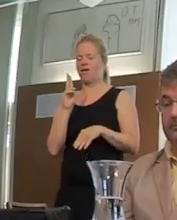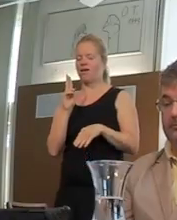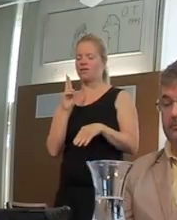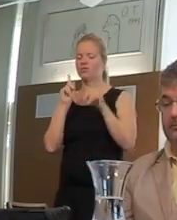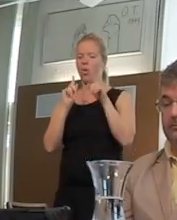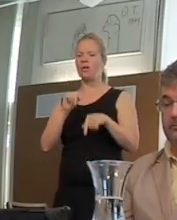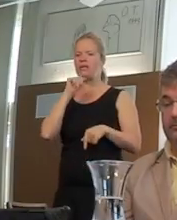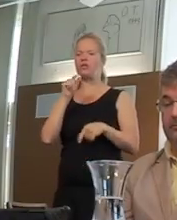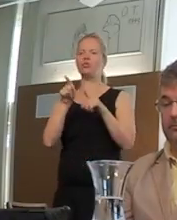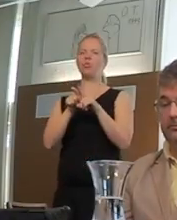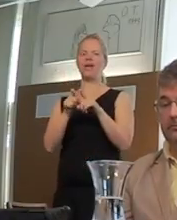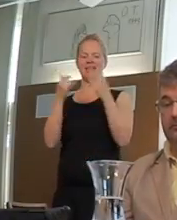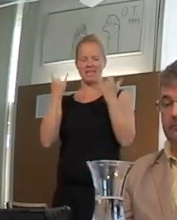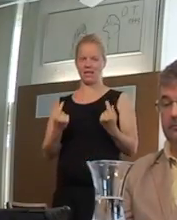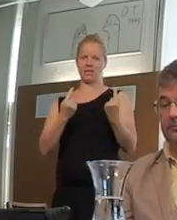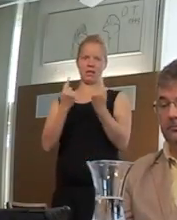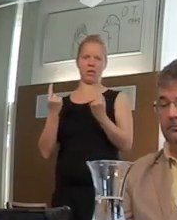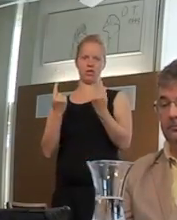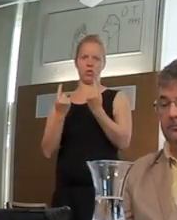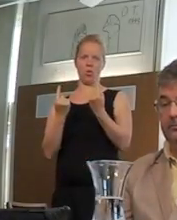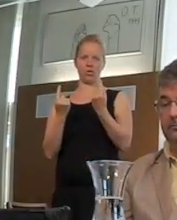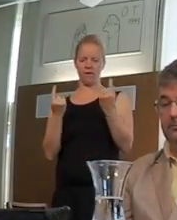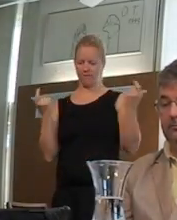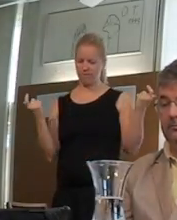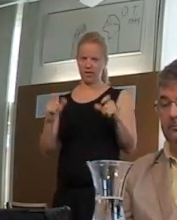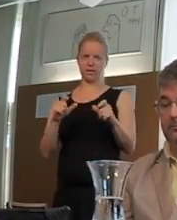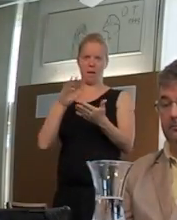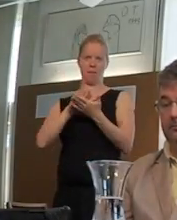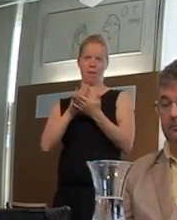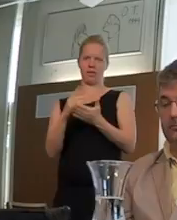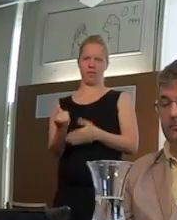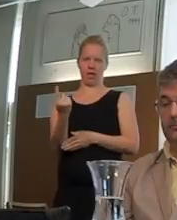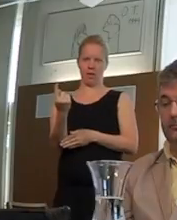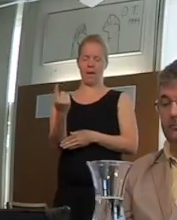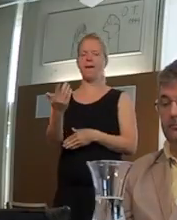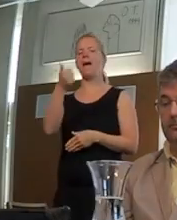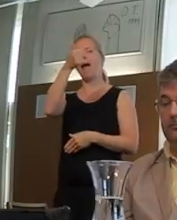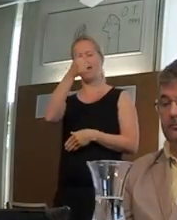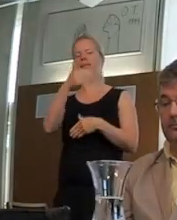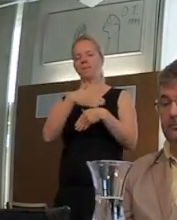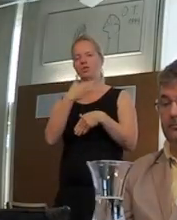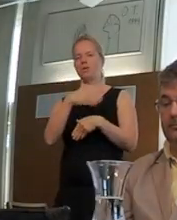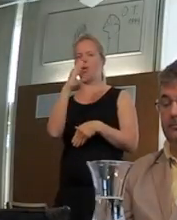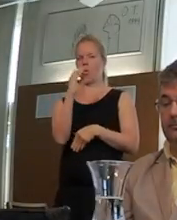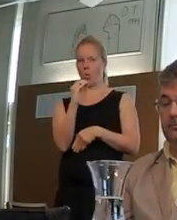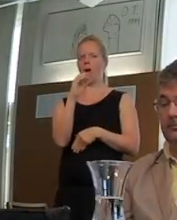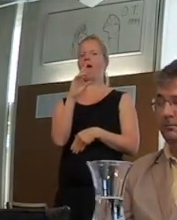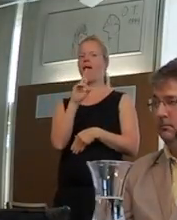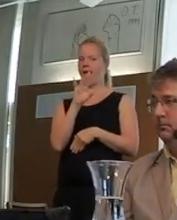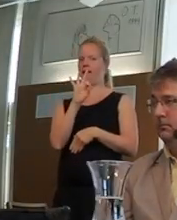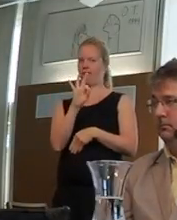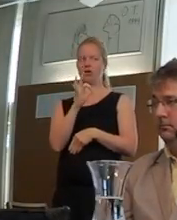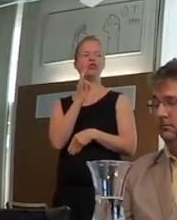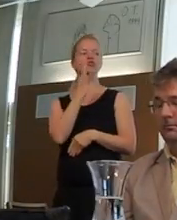quo erleben müssen. Ich nenne hier jetzt wieder mal den ORF als Beispiel. Es stimmt, wir haben auch